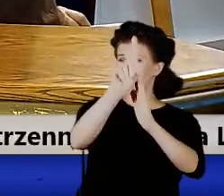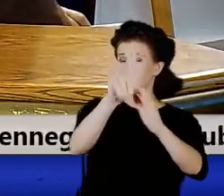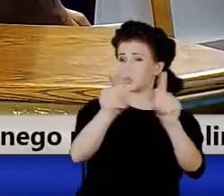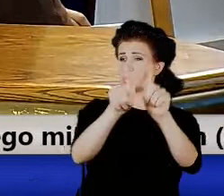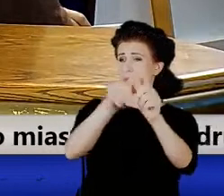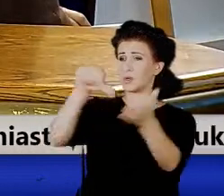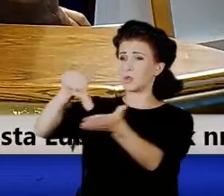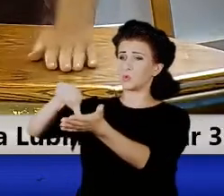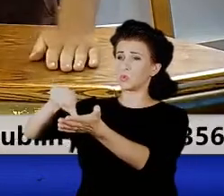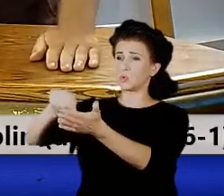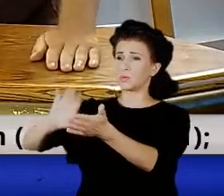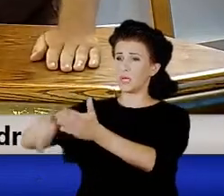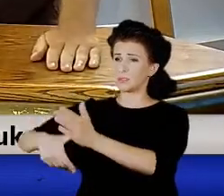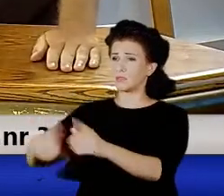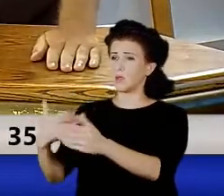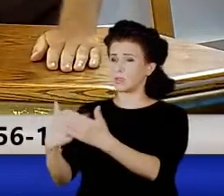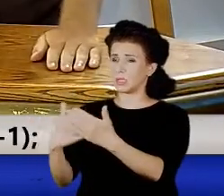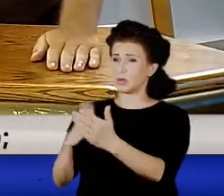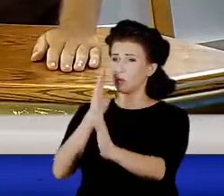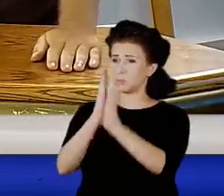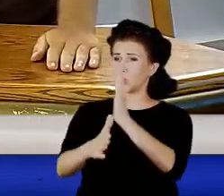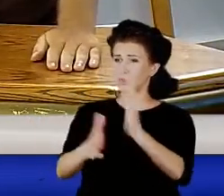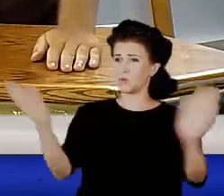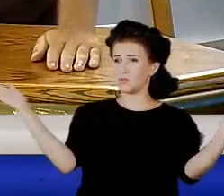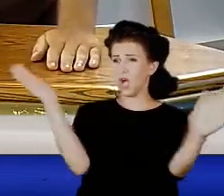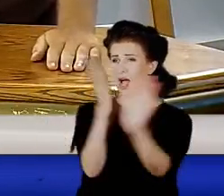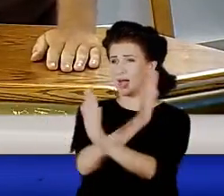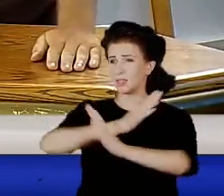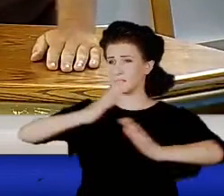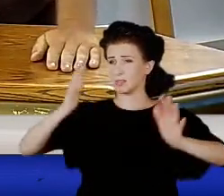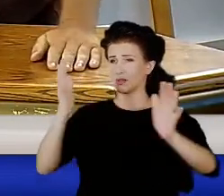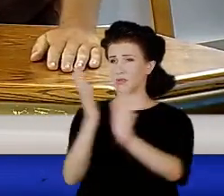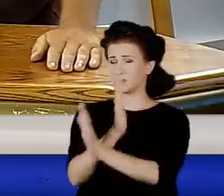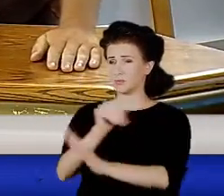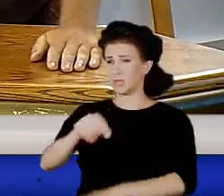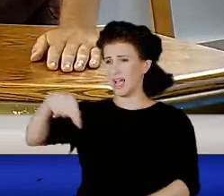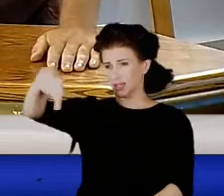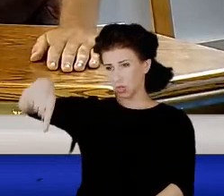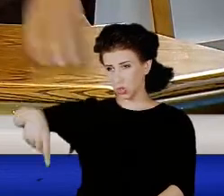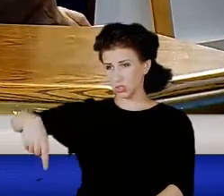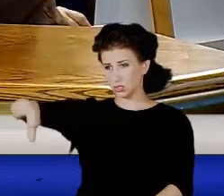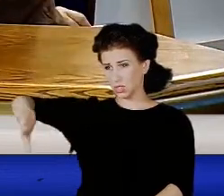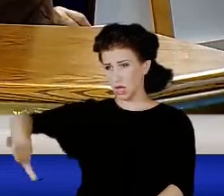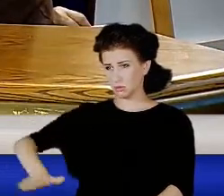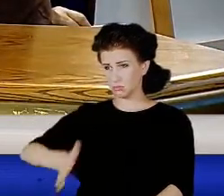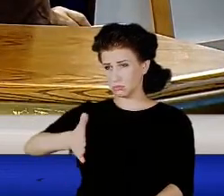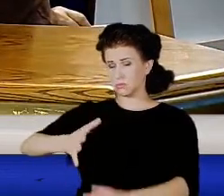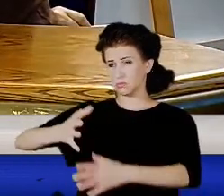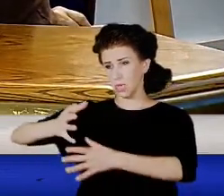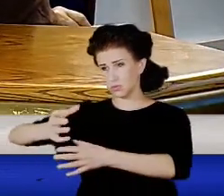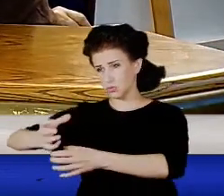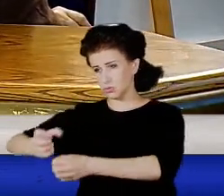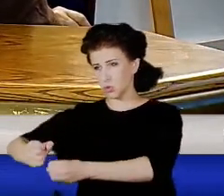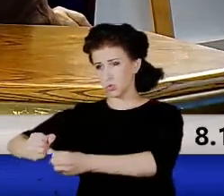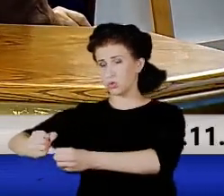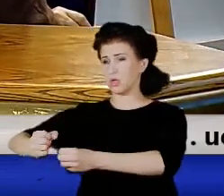prowadzący po wysoczyznach leci prosto do Śródmieścia. On nie leci sobie dolinką. W tej dolince powietrze stoi. I tak dalej, i tak dalej. Merytorycznie